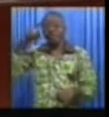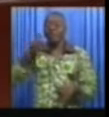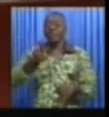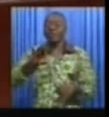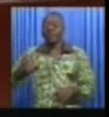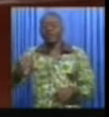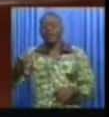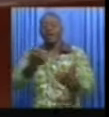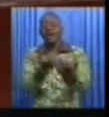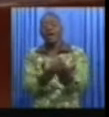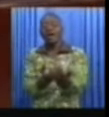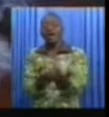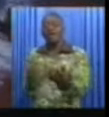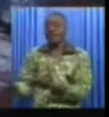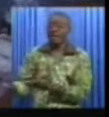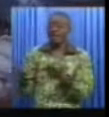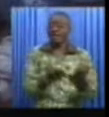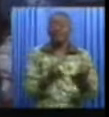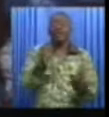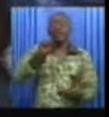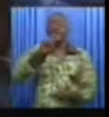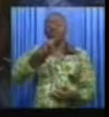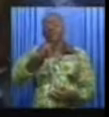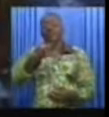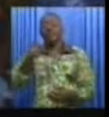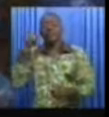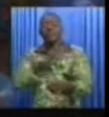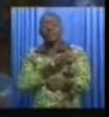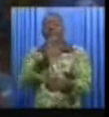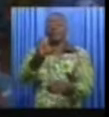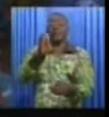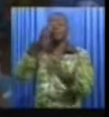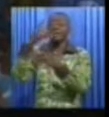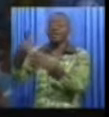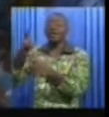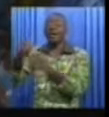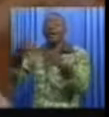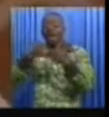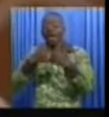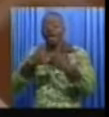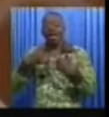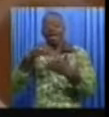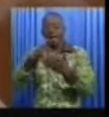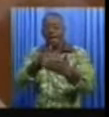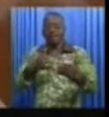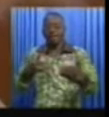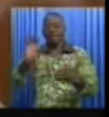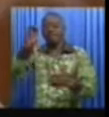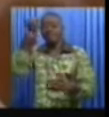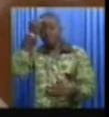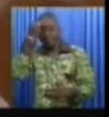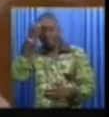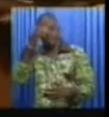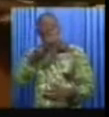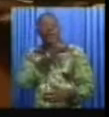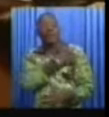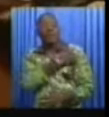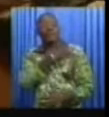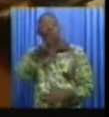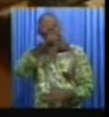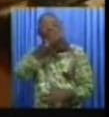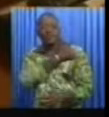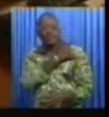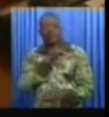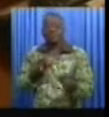plutôt attendre l'apport du Sénat au renforcement de la démocratie avant d'apprécier son coût. Le ministre Émile Diala lui a expliqué